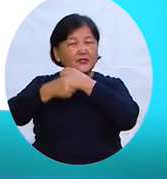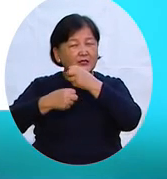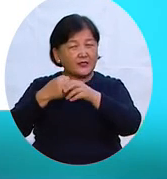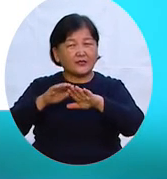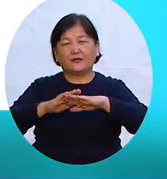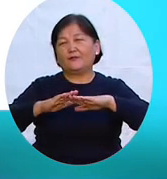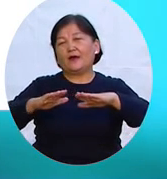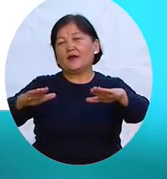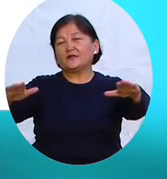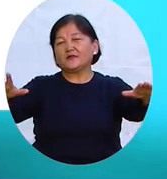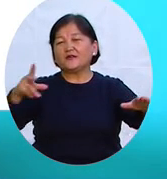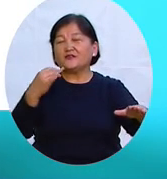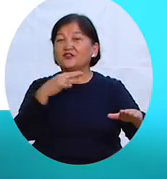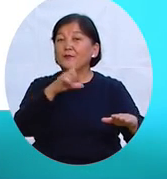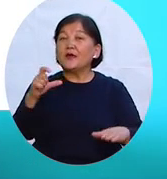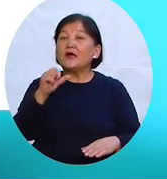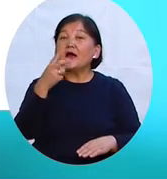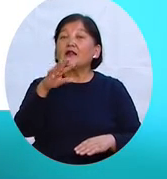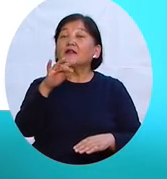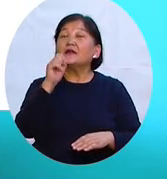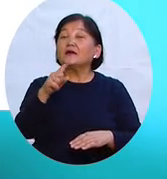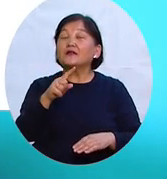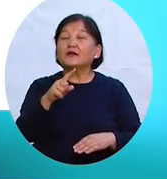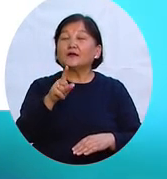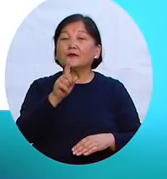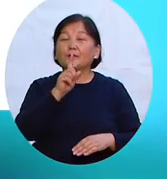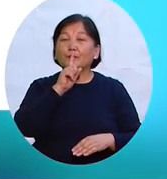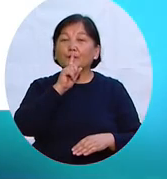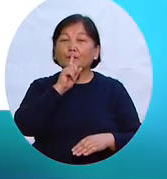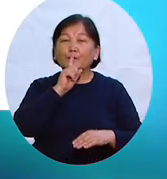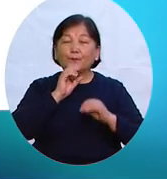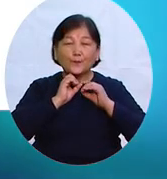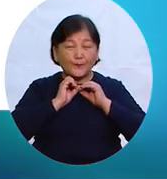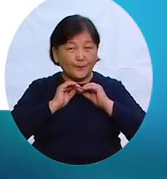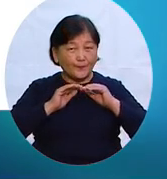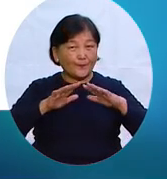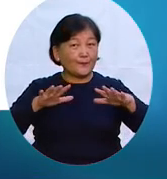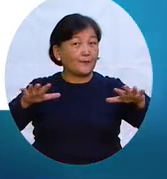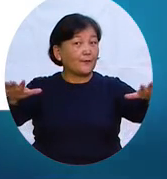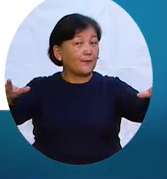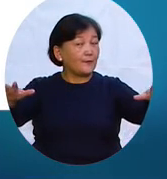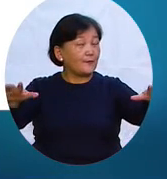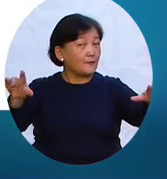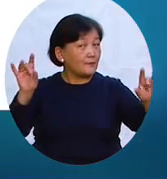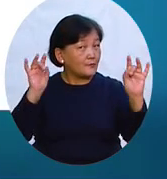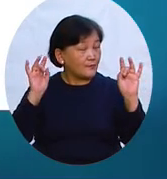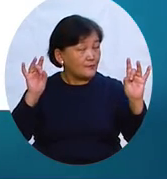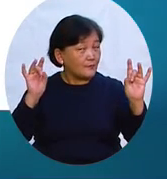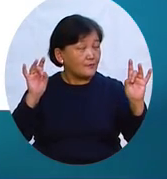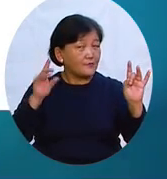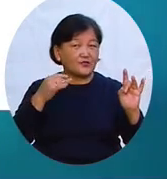Тийм ээ? Чимээ алдарна гэхээр одоо энэ чимээ алт гэдэг үгэн дээр алтар